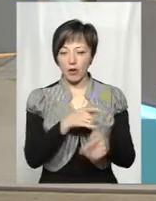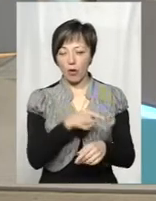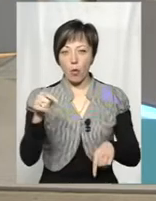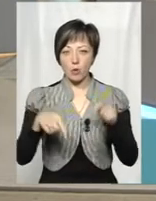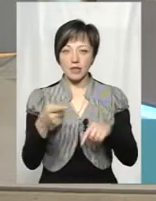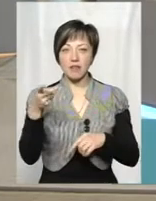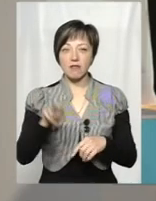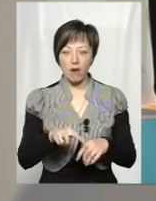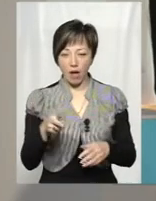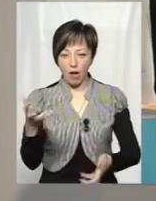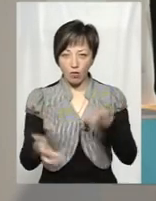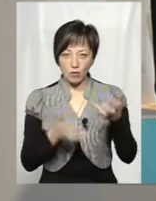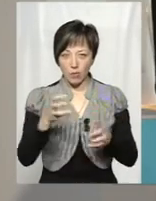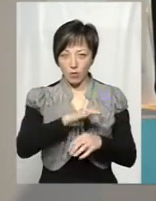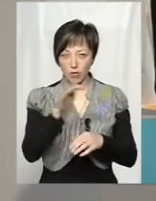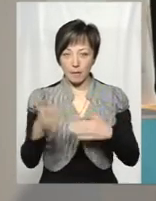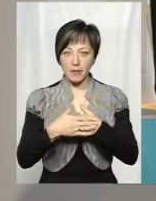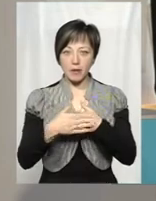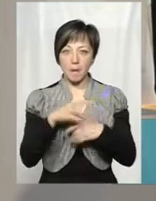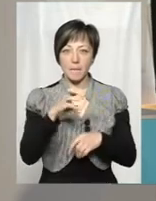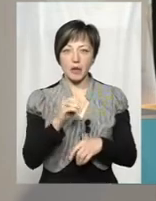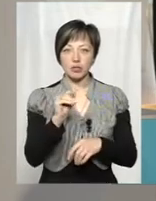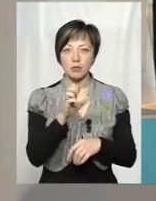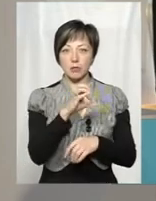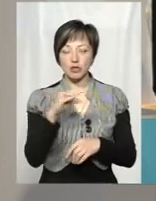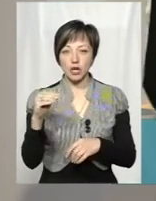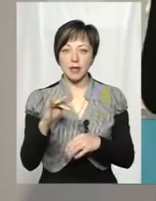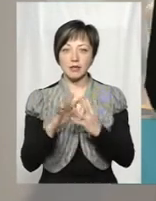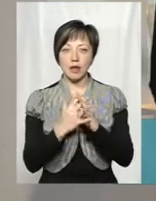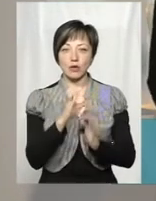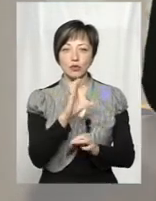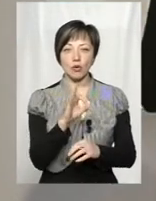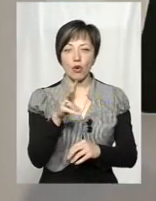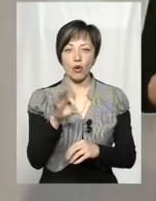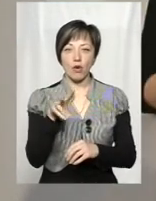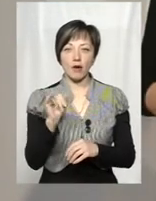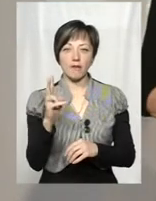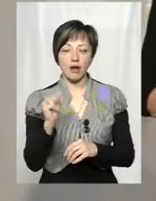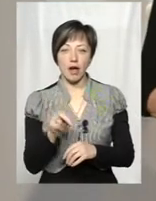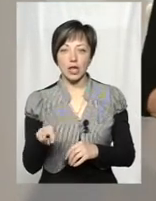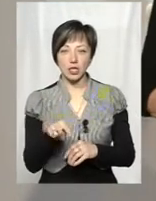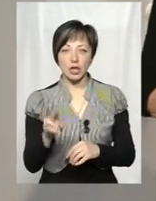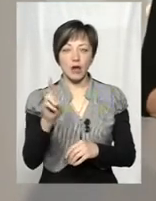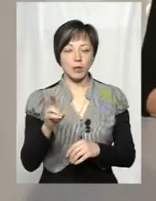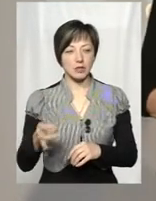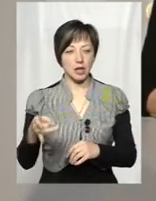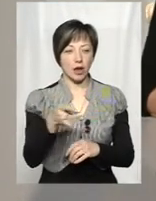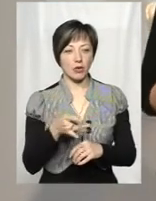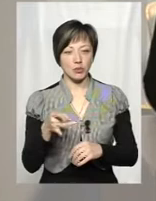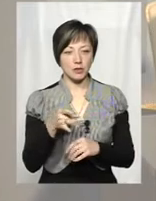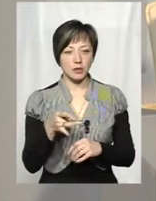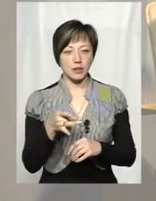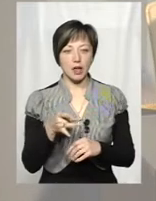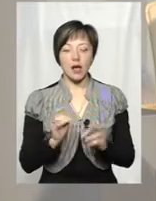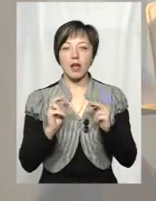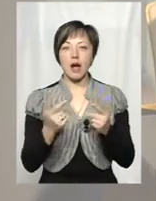2 розкопані ними кургани поблизу Меджибожа і Соколівки, про яку ви згадали, це Летичівський і Ярмолинецький райони. Пане Сергію,